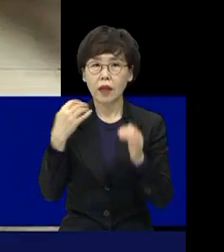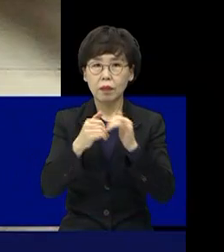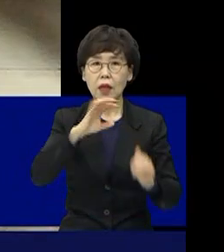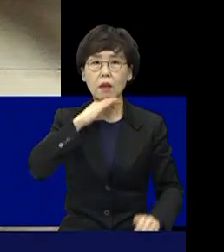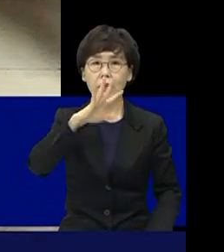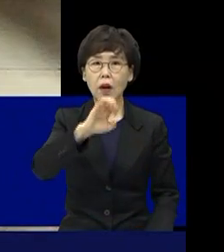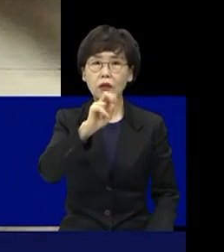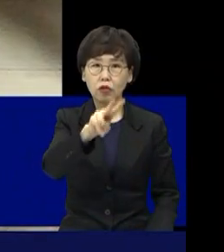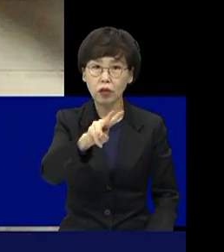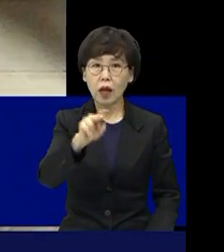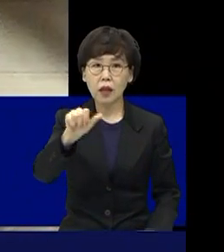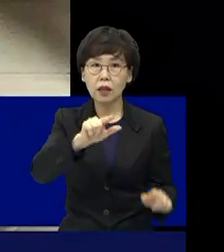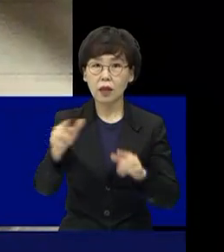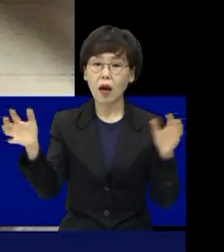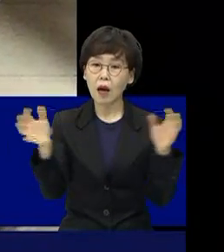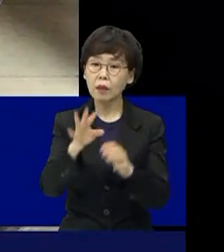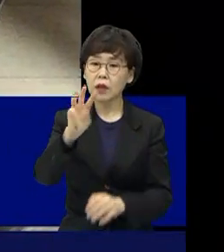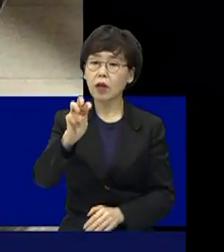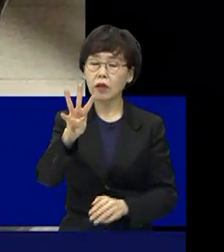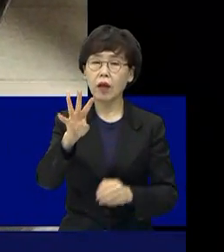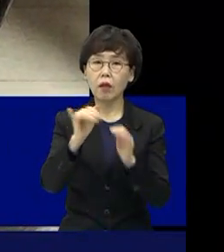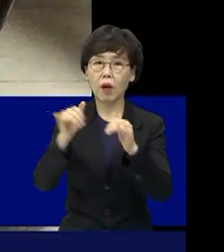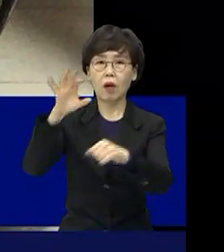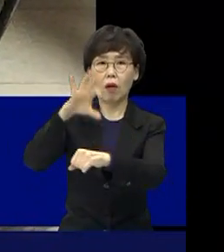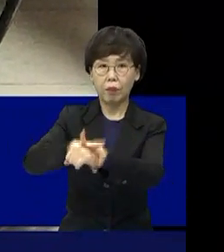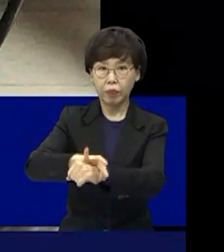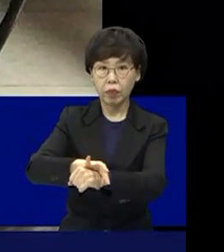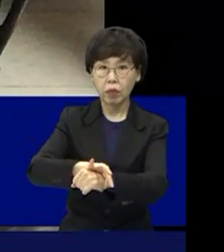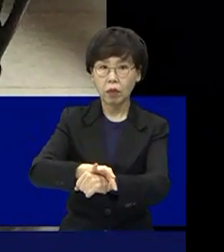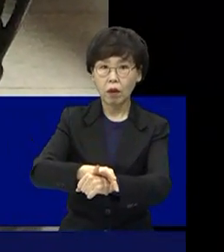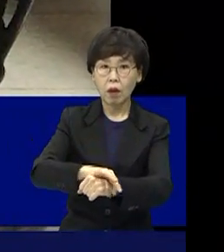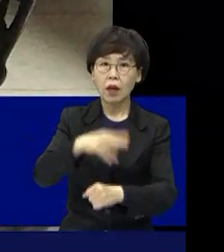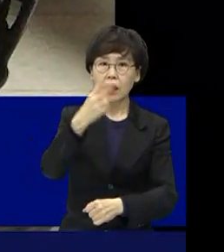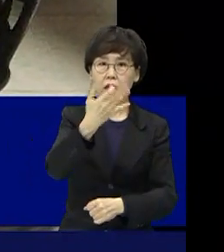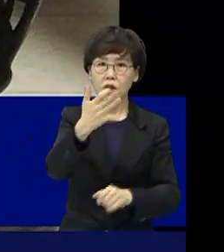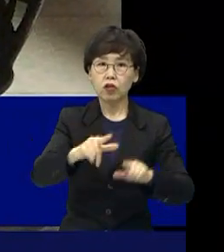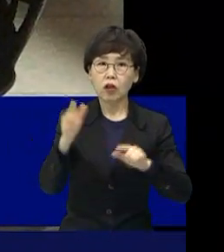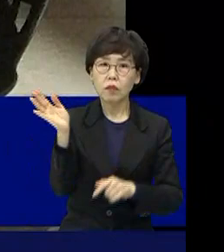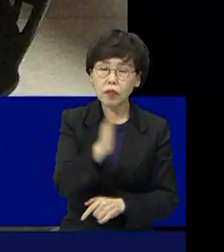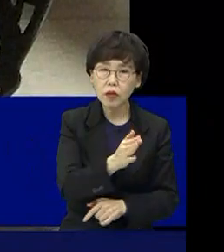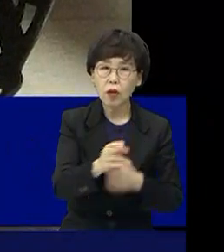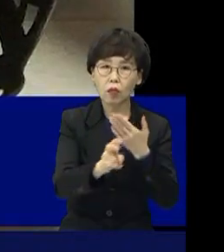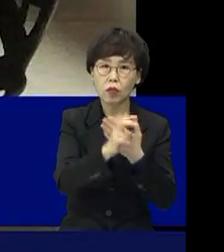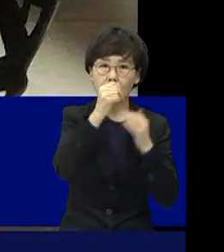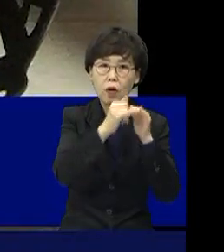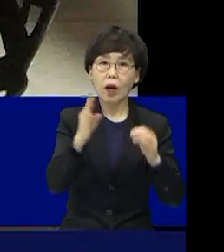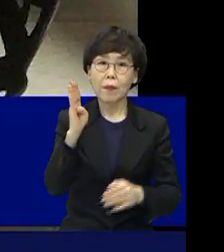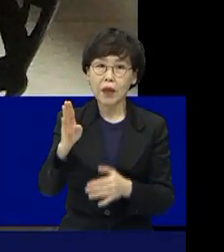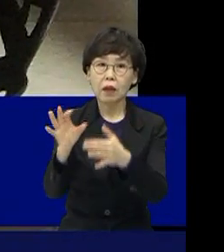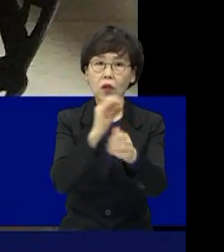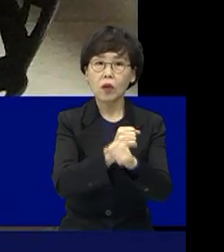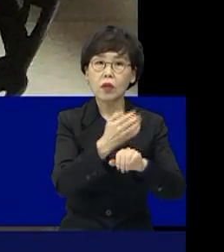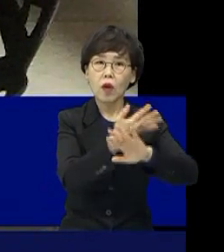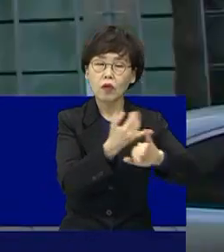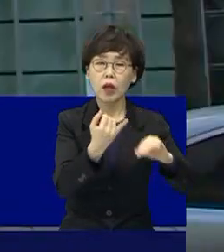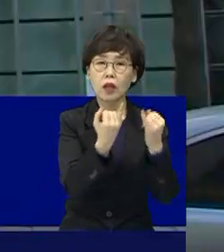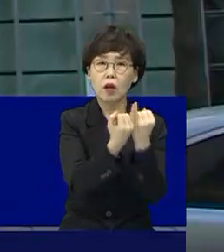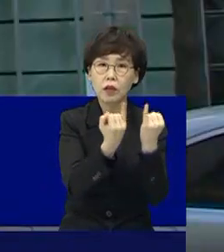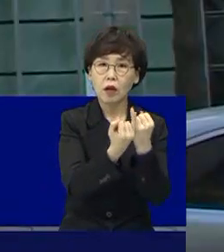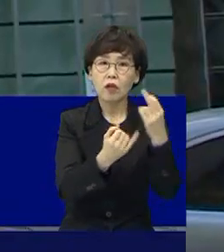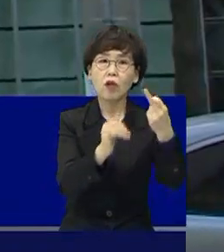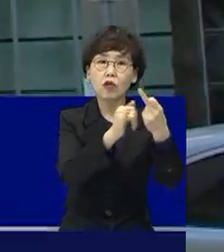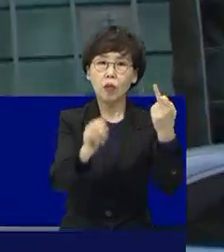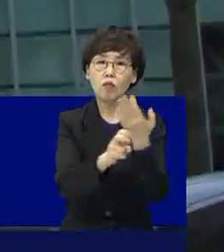42살 A씨 등 일당 34명을 검거했습니다. A씨는 지난 2019년부터 브로커 B씨를 통해서 외국인